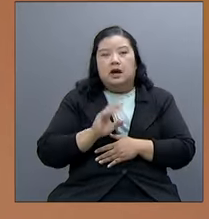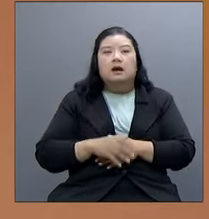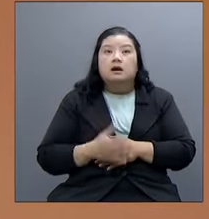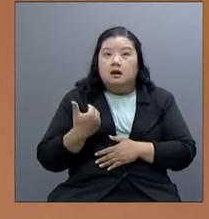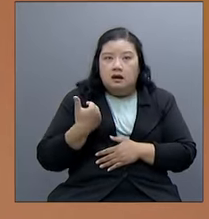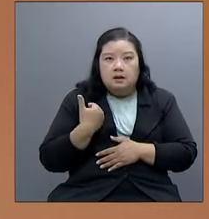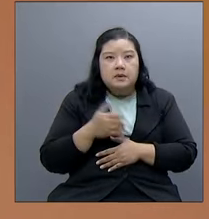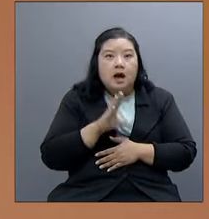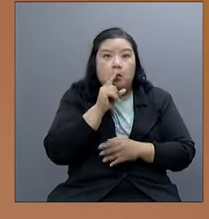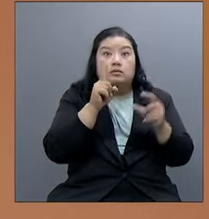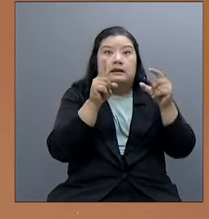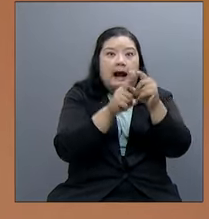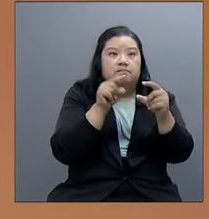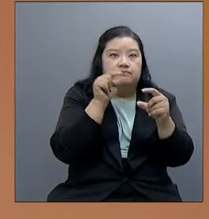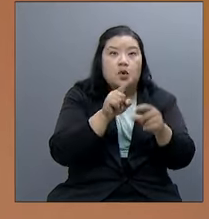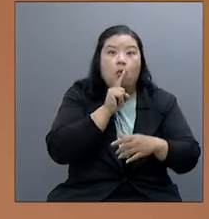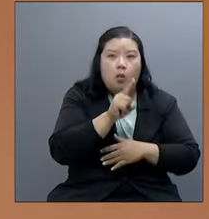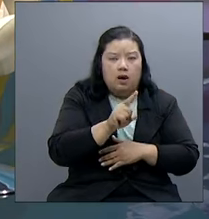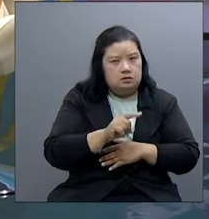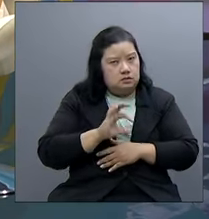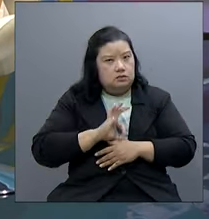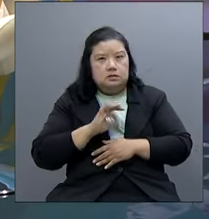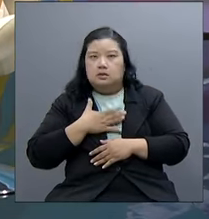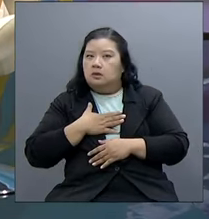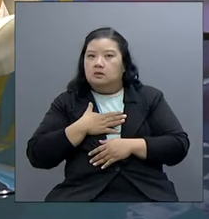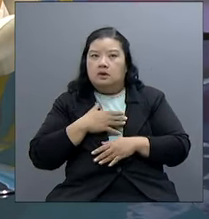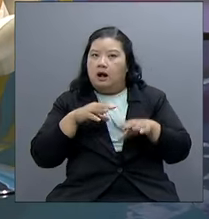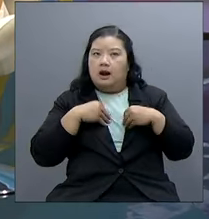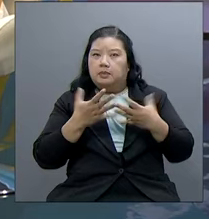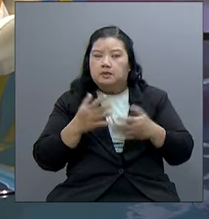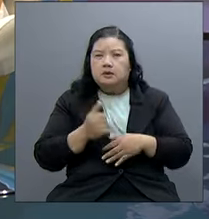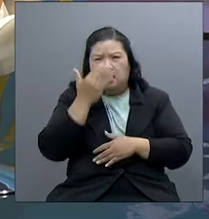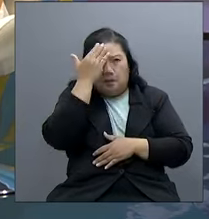месте